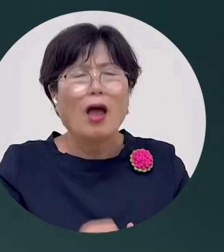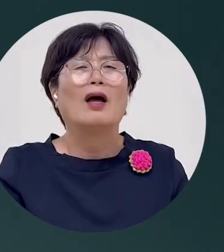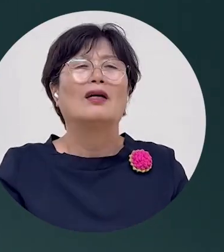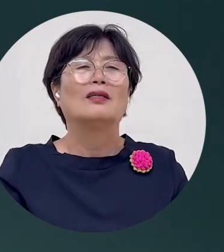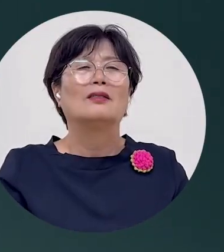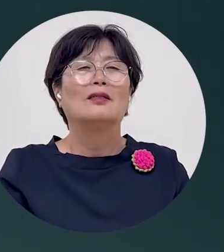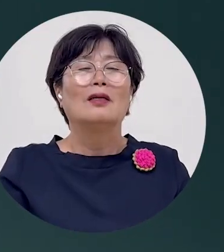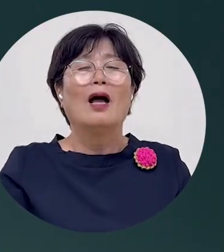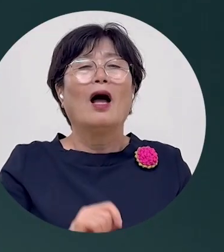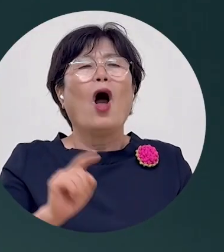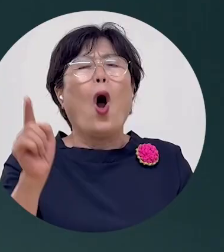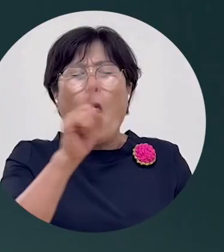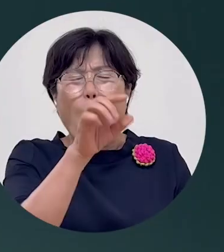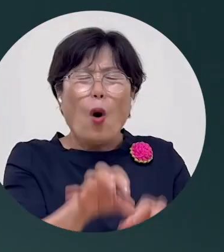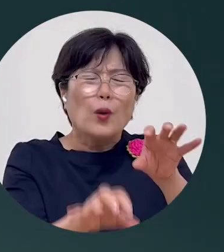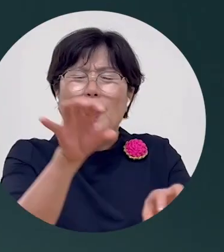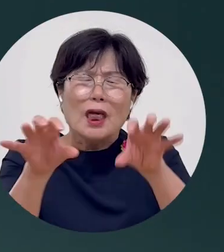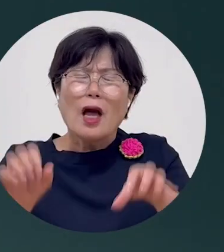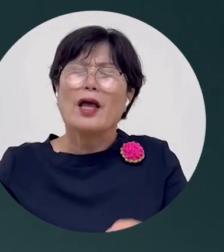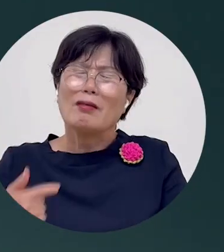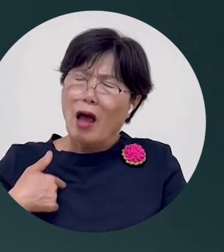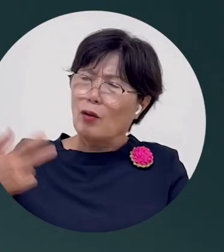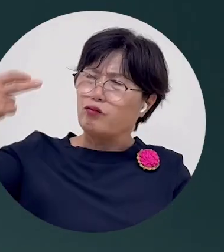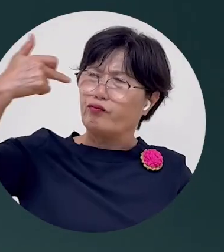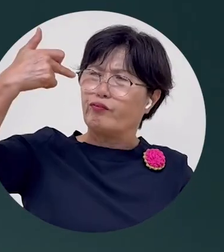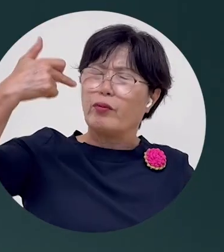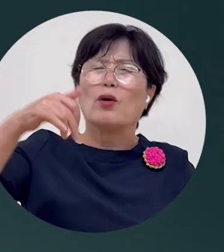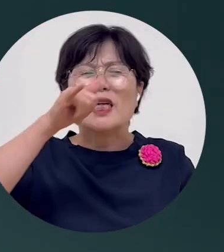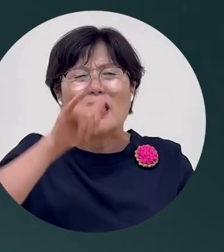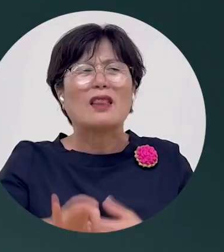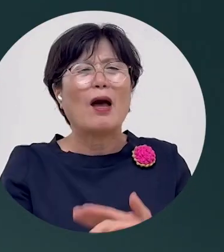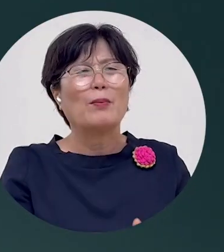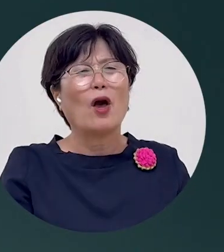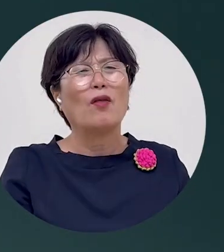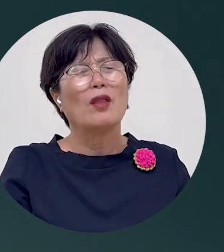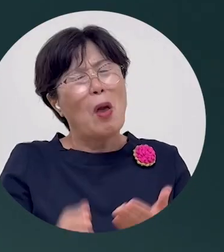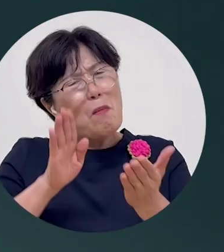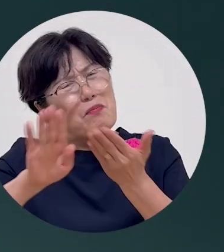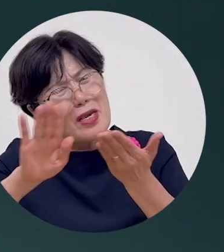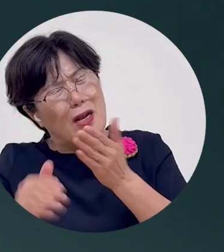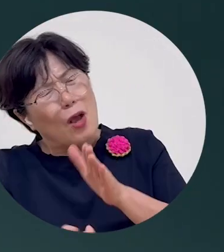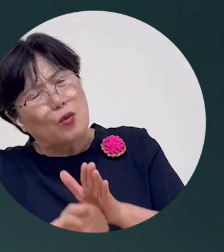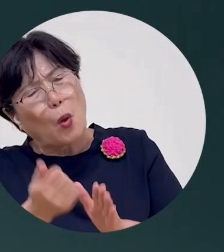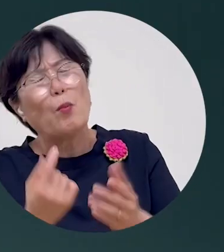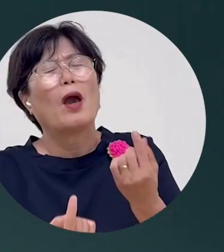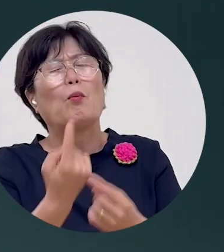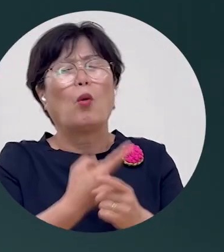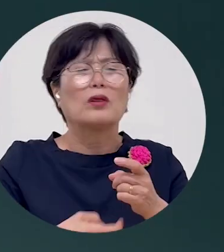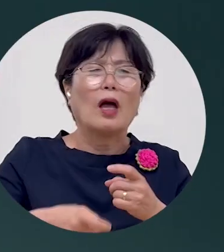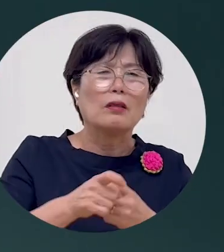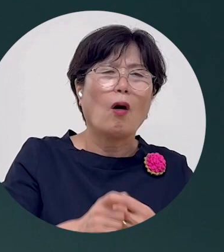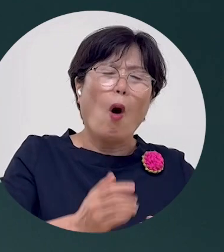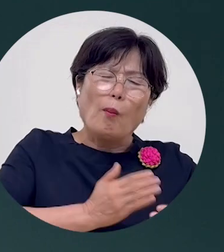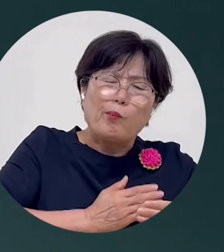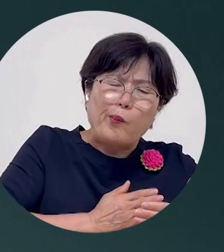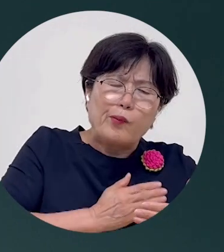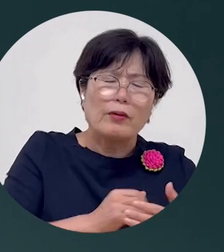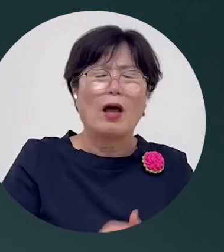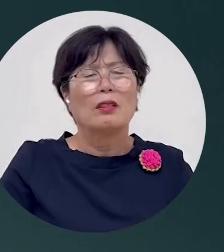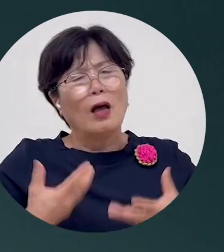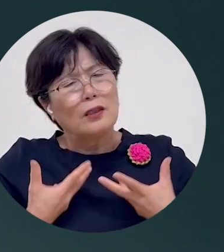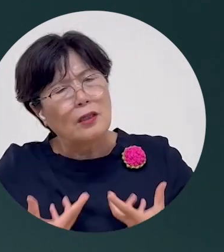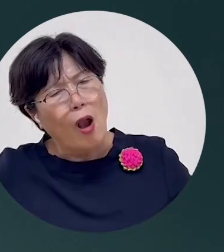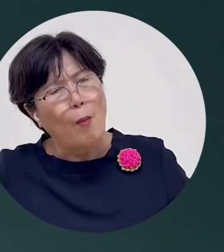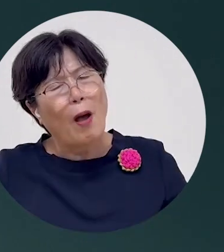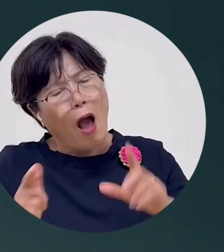있다는 사실은 든든한 미래의 소망보다는 불안함과 절망의 모습이